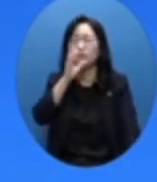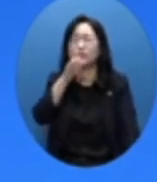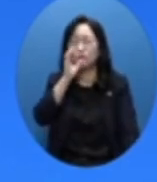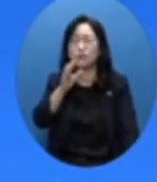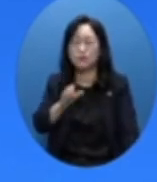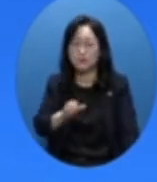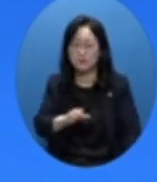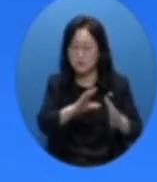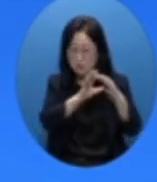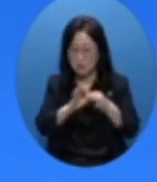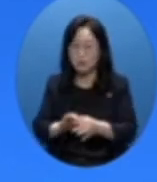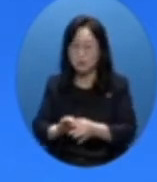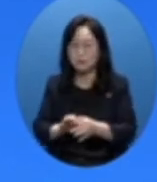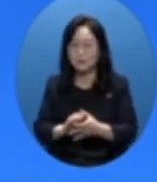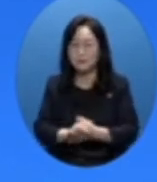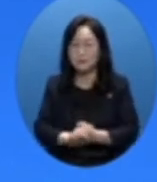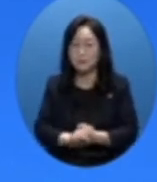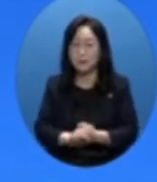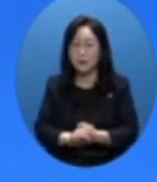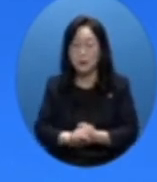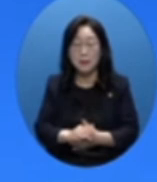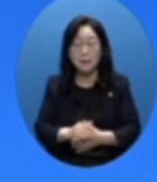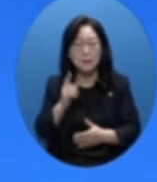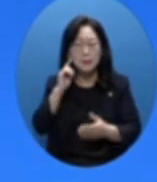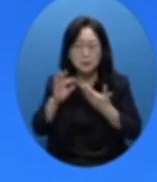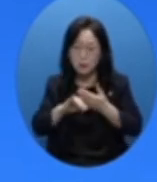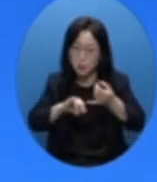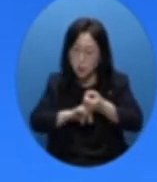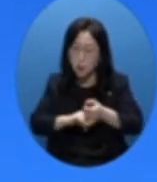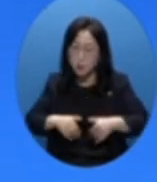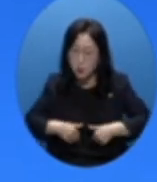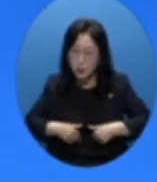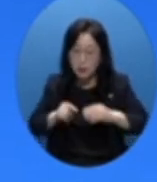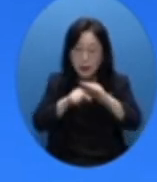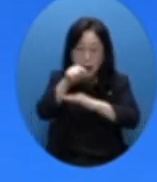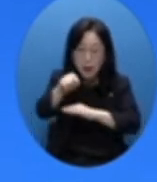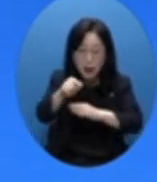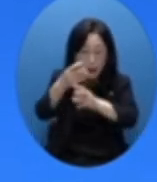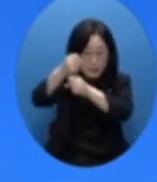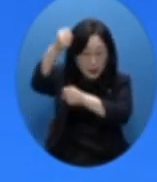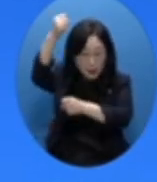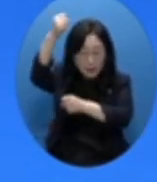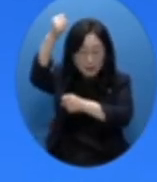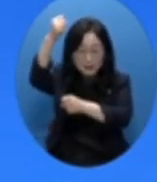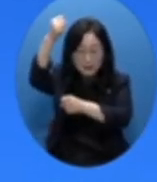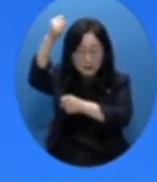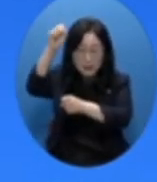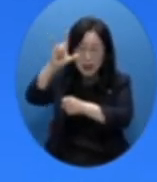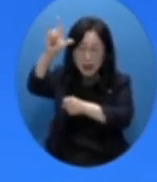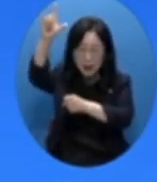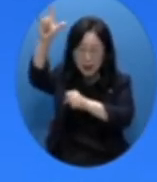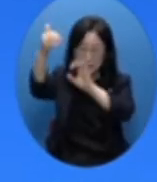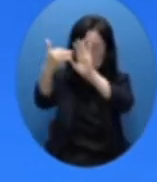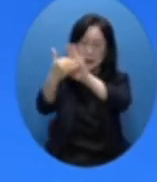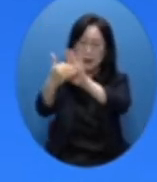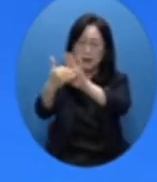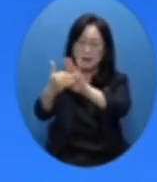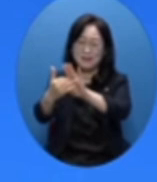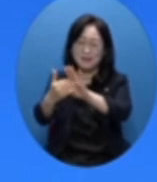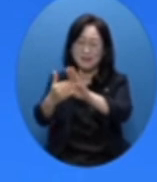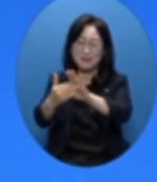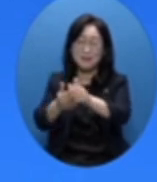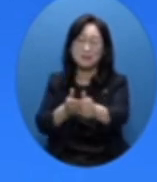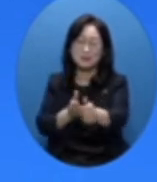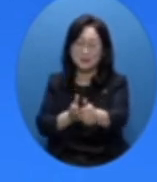또 꼭 나갈 때는 양상을 들고 나와서 좀 햇빛을 갈라 야